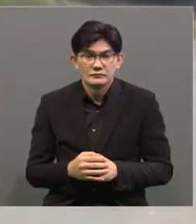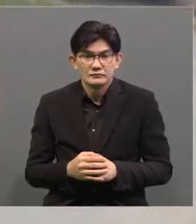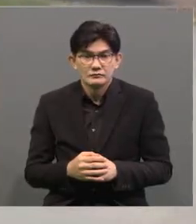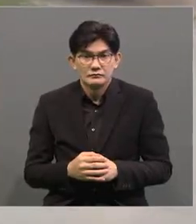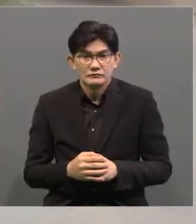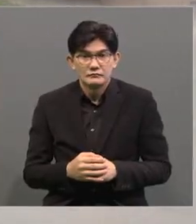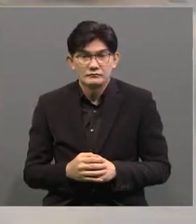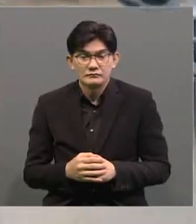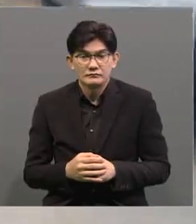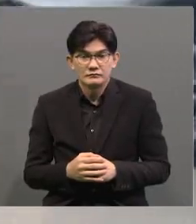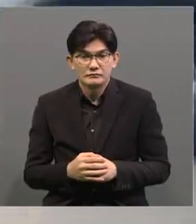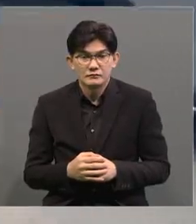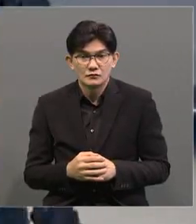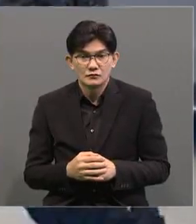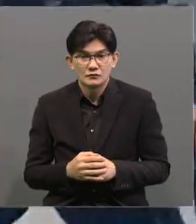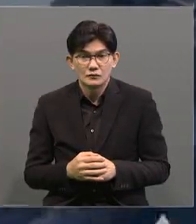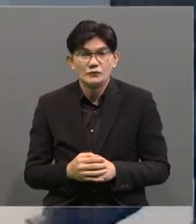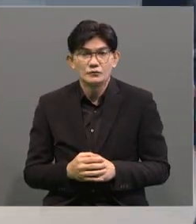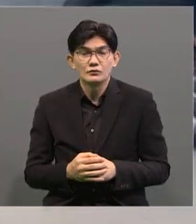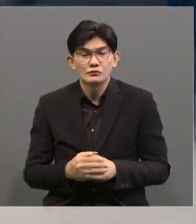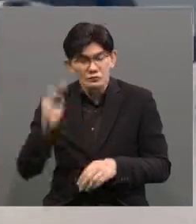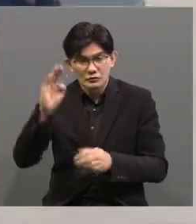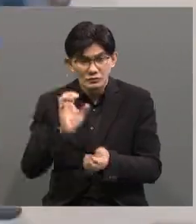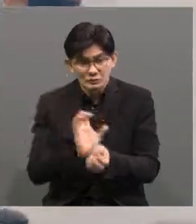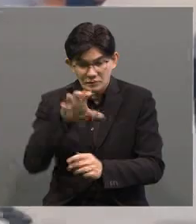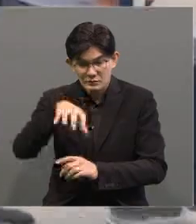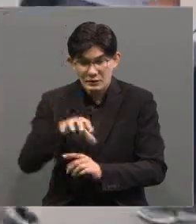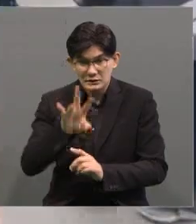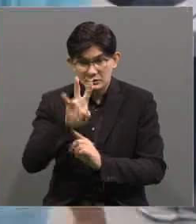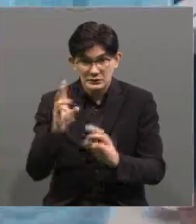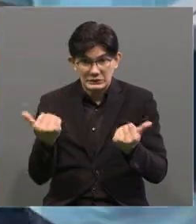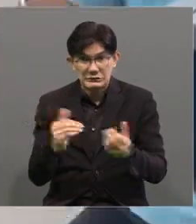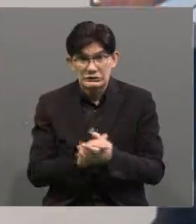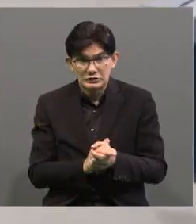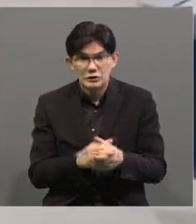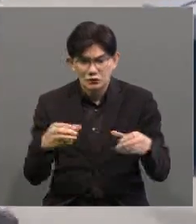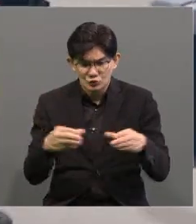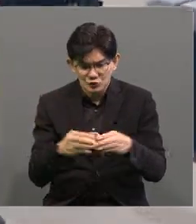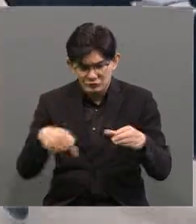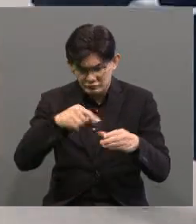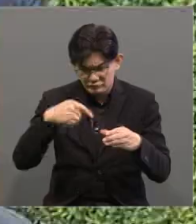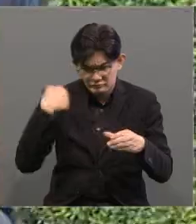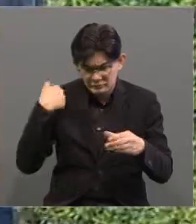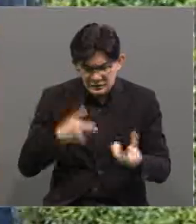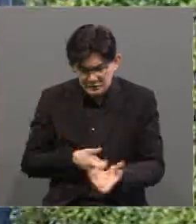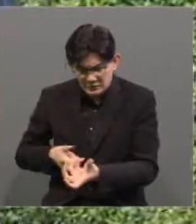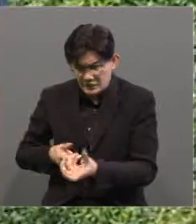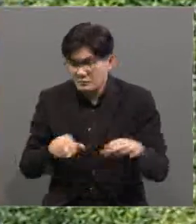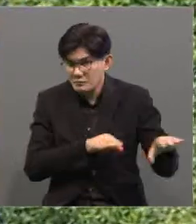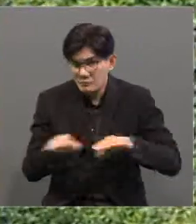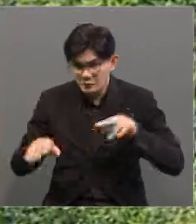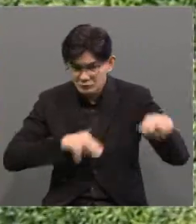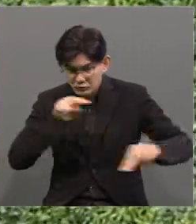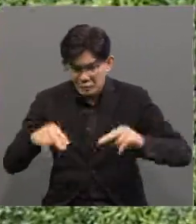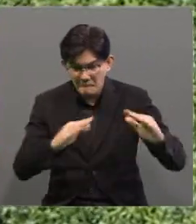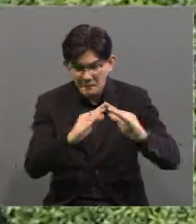ในขณะเดียวกันนะคะชุดคลี่คลายคดีตำรวจภูธรภาค7และตำรวจสอบสวนกลางนำกำลังชุดหนุมานพร้อมอาวุธครบมือเข้าตรวจ